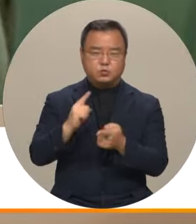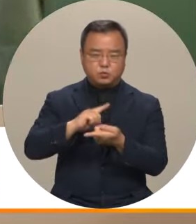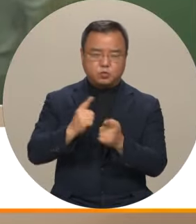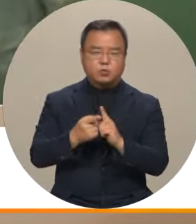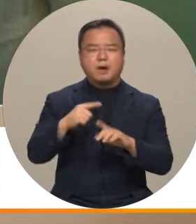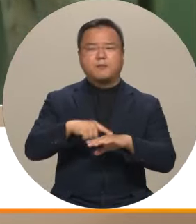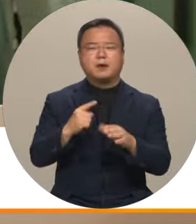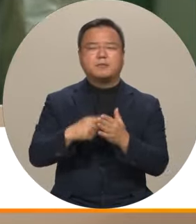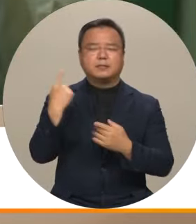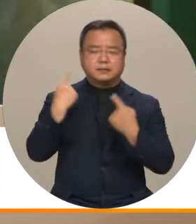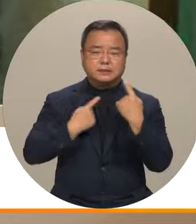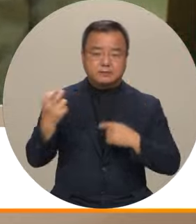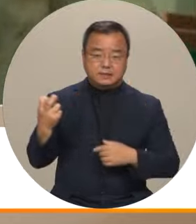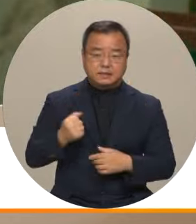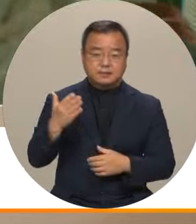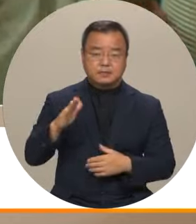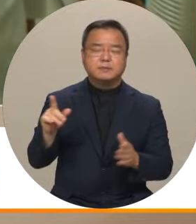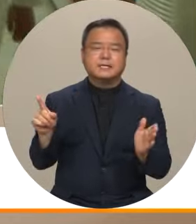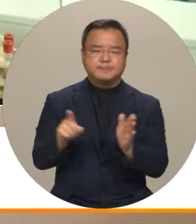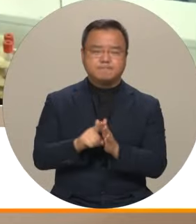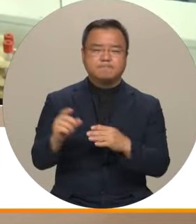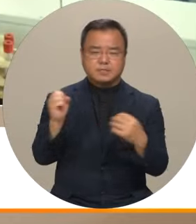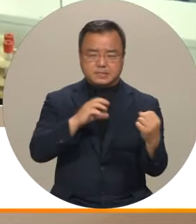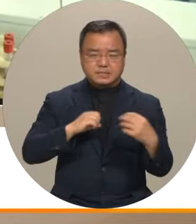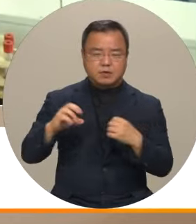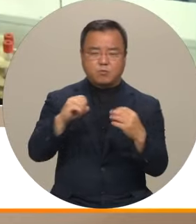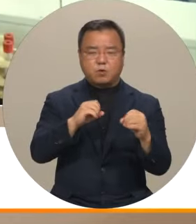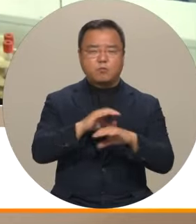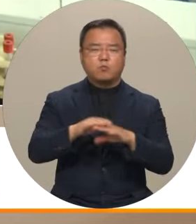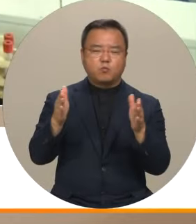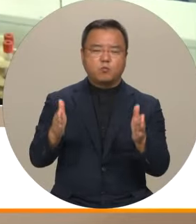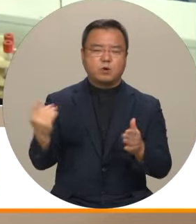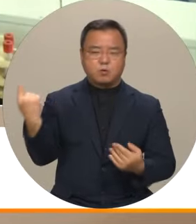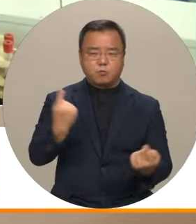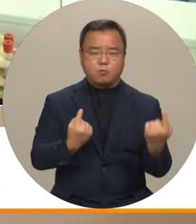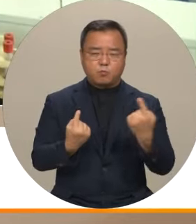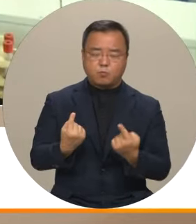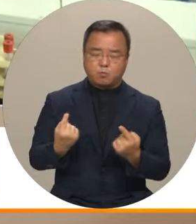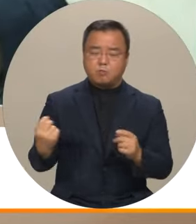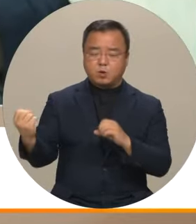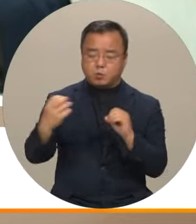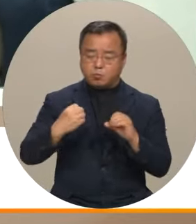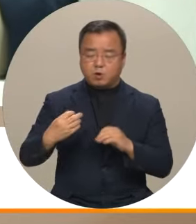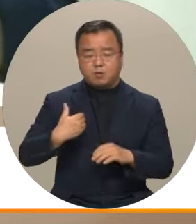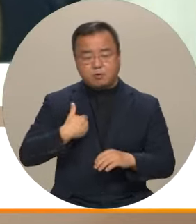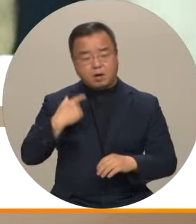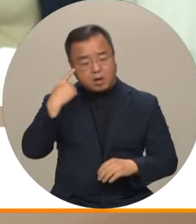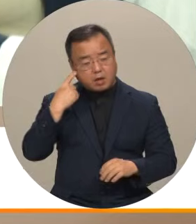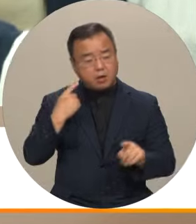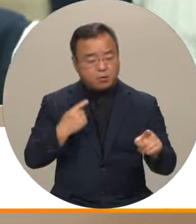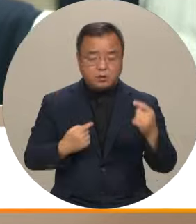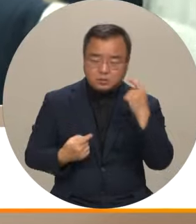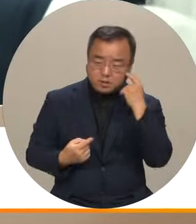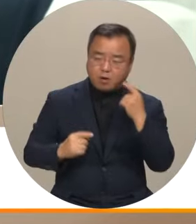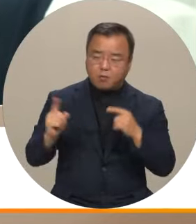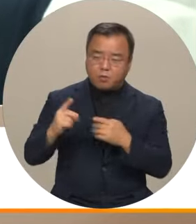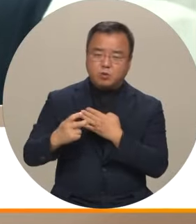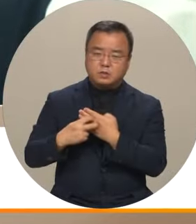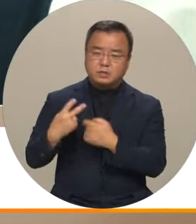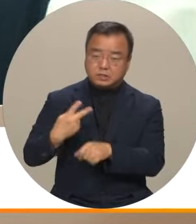있지만 믿고 대화 테이블로 나와서 우리는 이렇게 생각한다 우리는 저렇게 생각한다 우리 의사